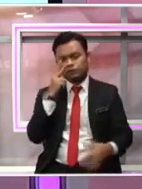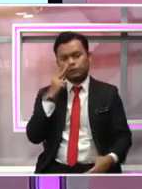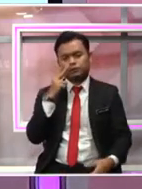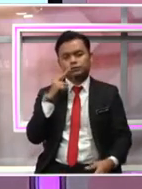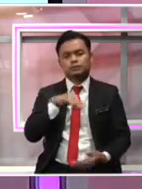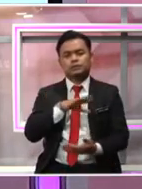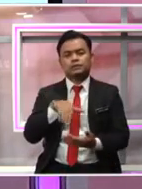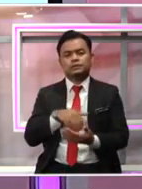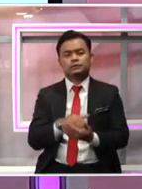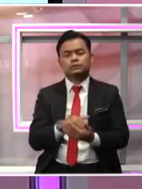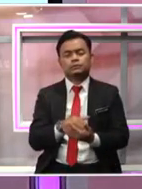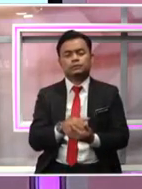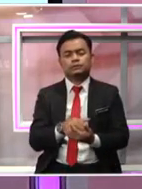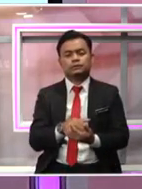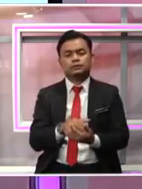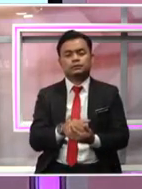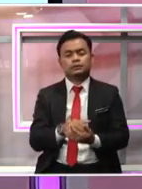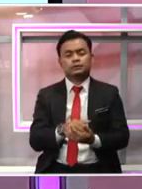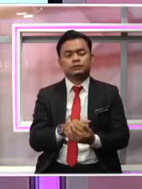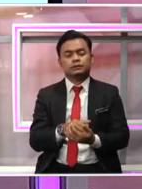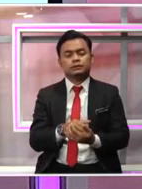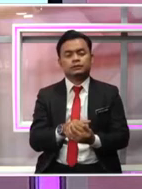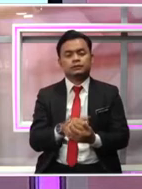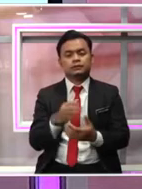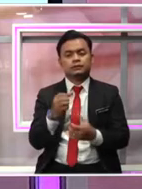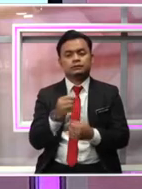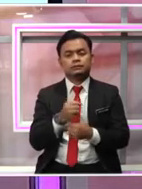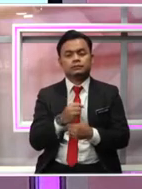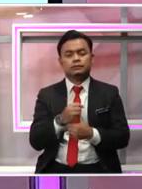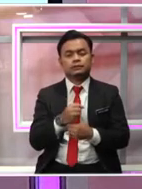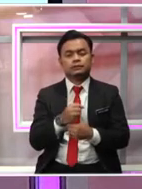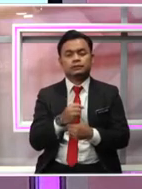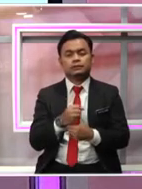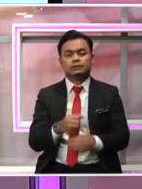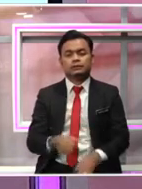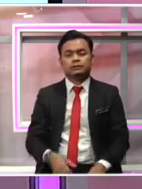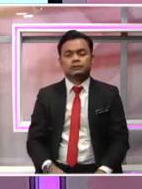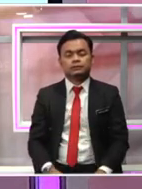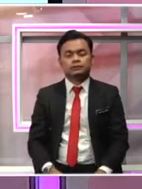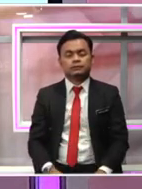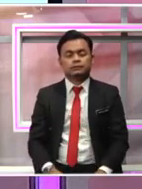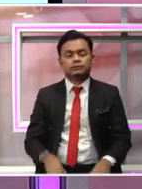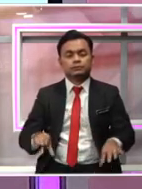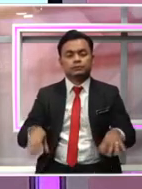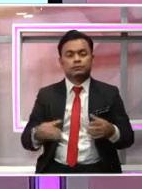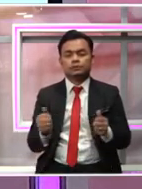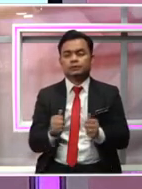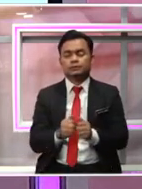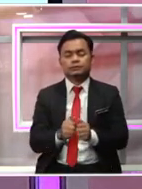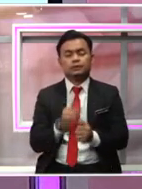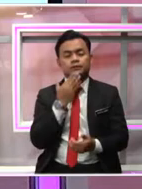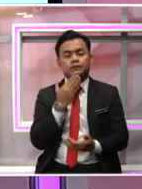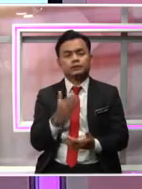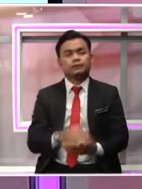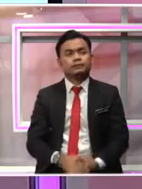dapat dan mampu berjaya belajar dengan baik dan tepat dan kalau lihat